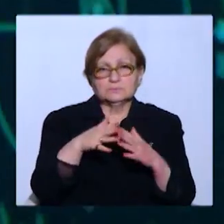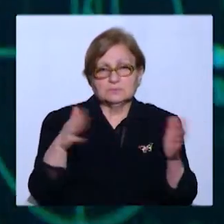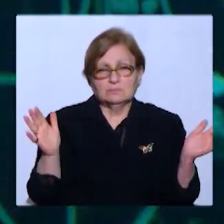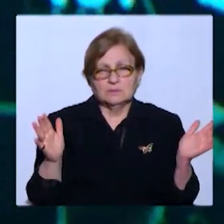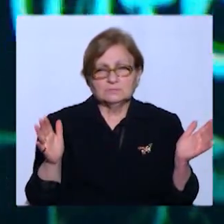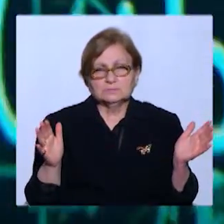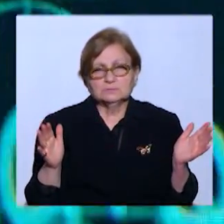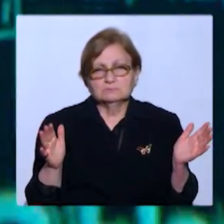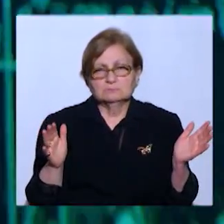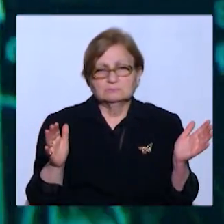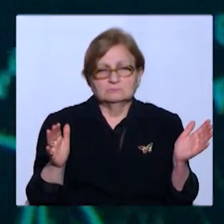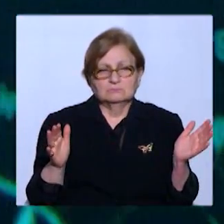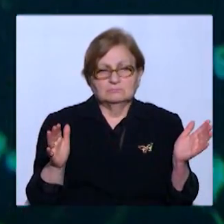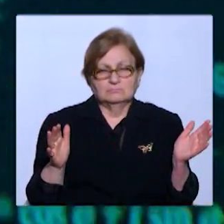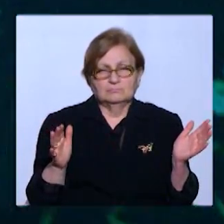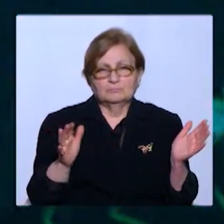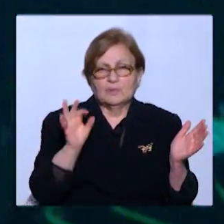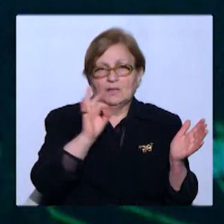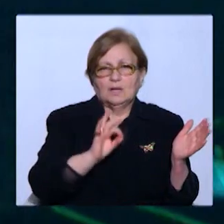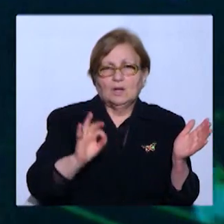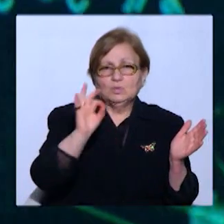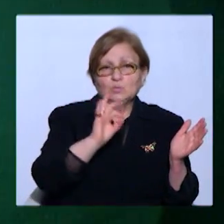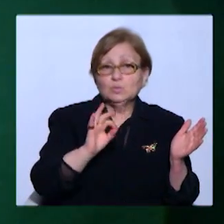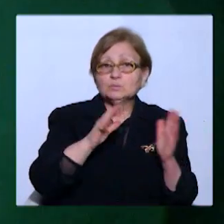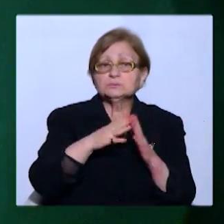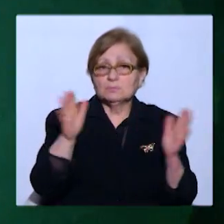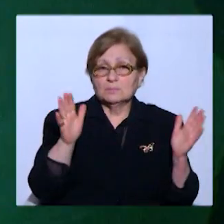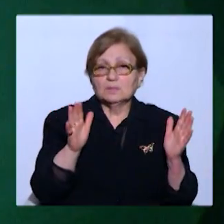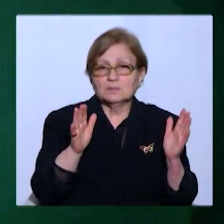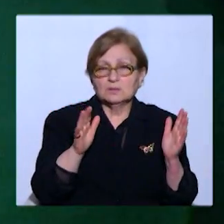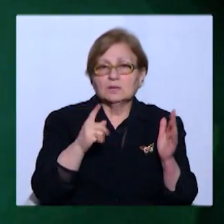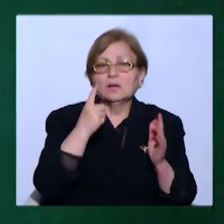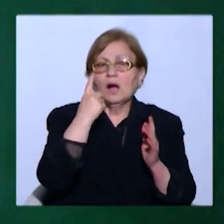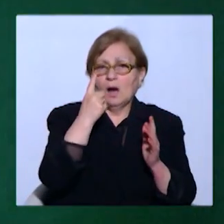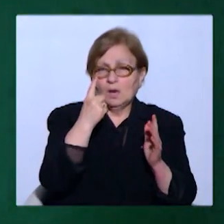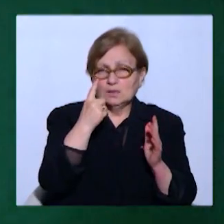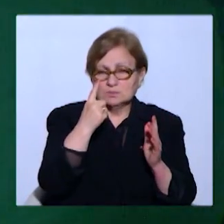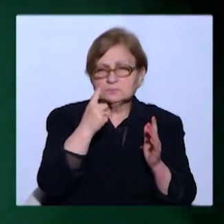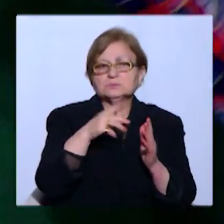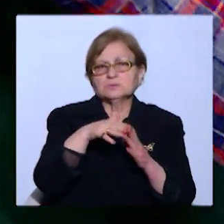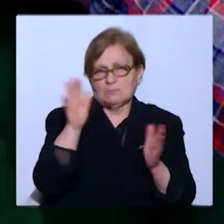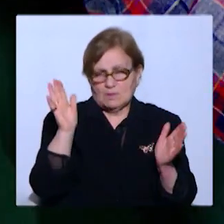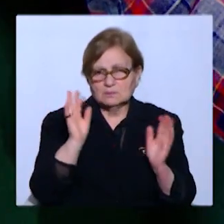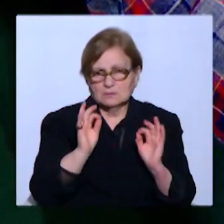იგი 0-ზე მეტი არის. 1-ზე მეტიც არის.